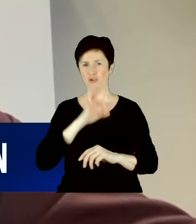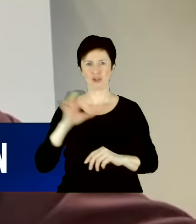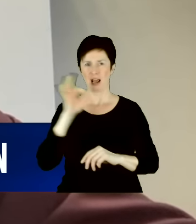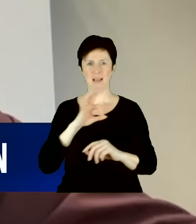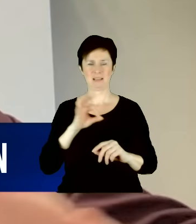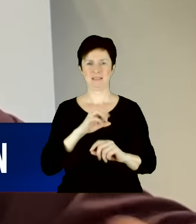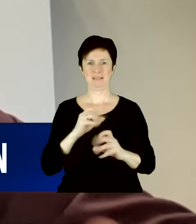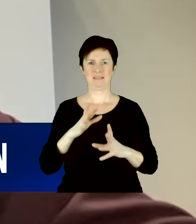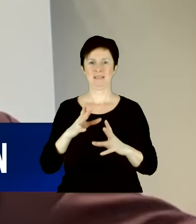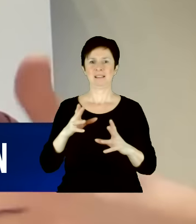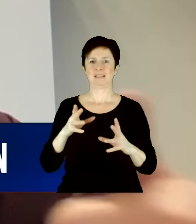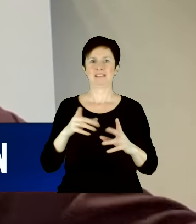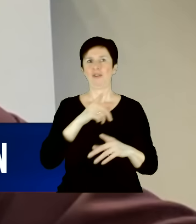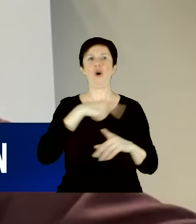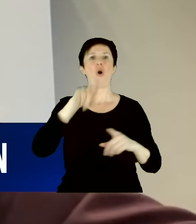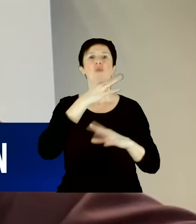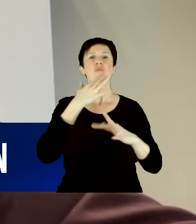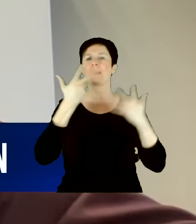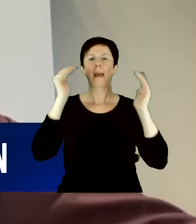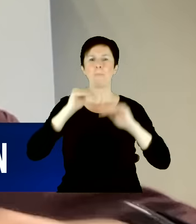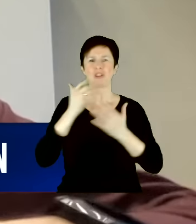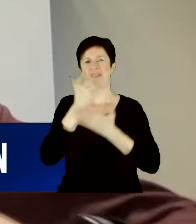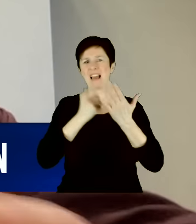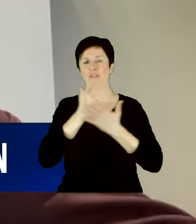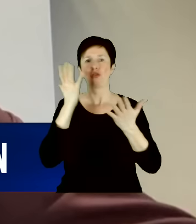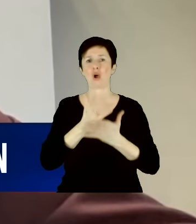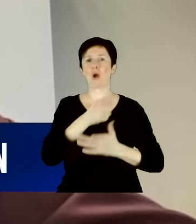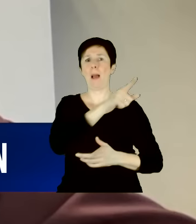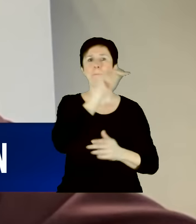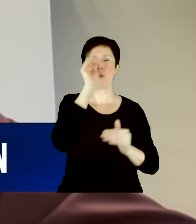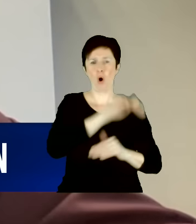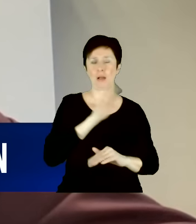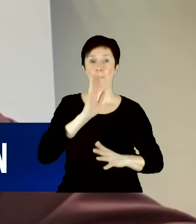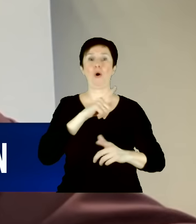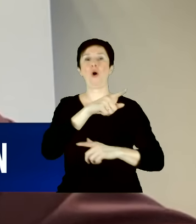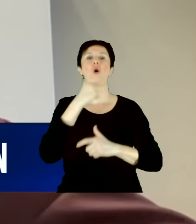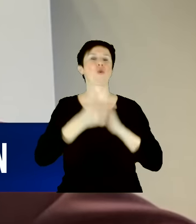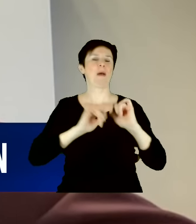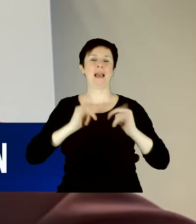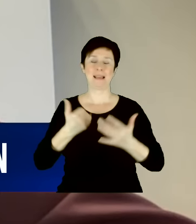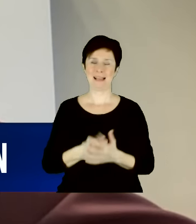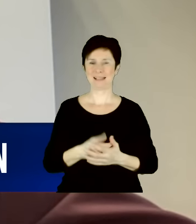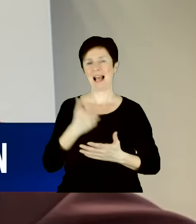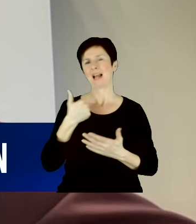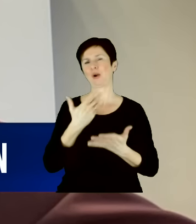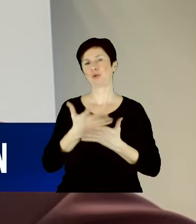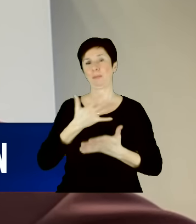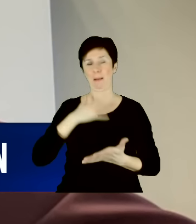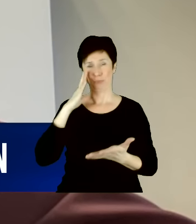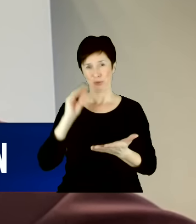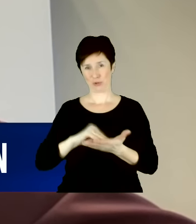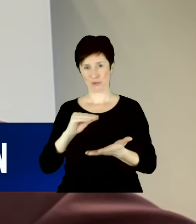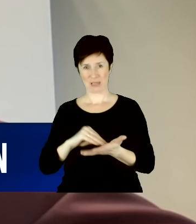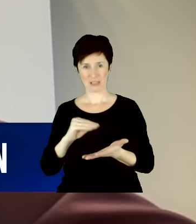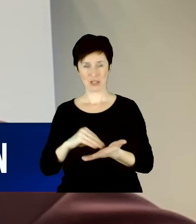na głowie i mówią, że nie może pan nagrywać, tylko my możemy nagrywać. I potem jak oni to wszystko robią. No ale ponieważ ja już mam to doświadczenie,